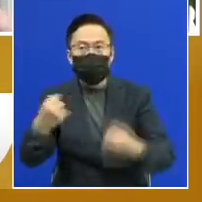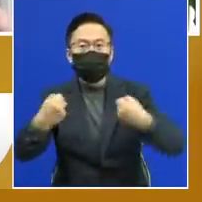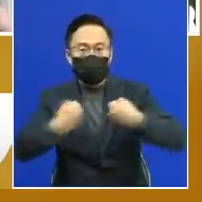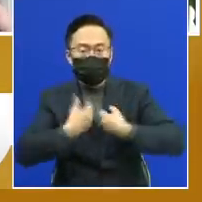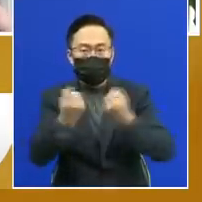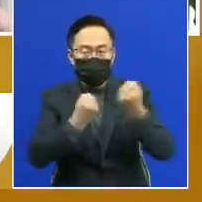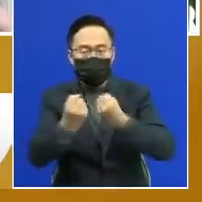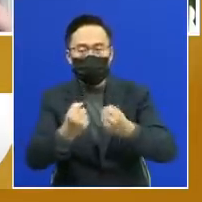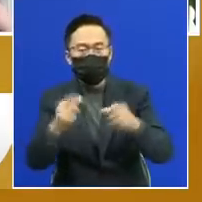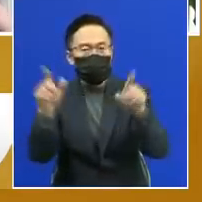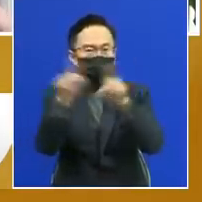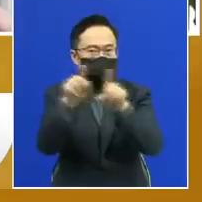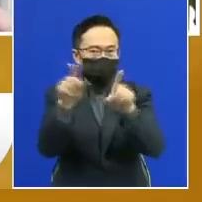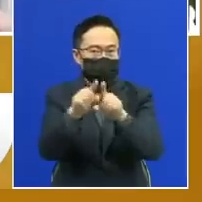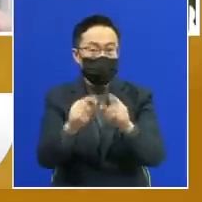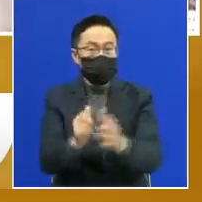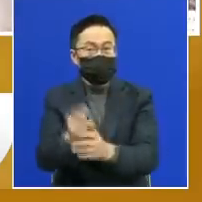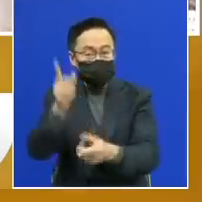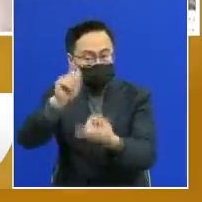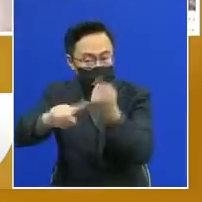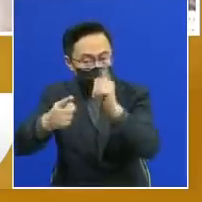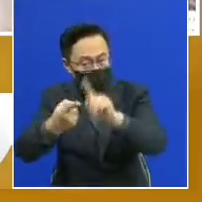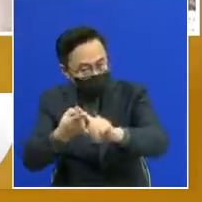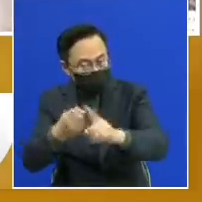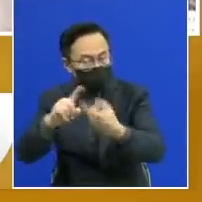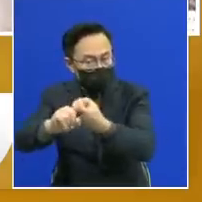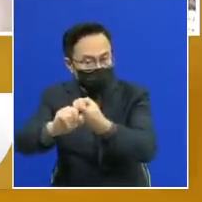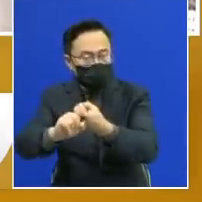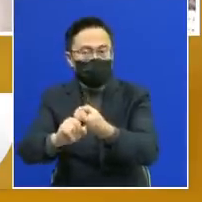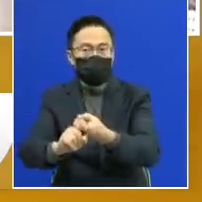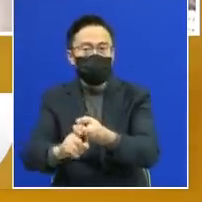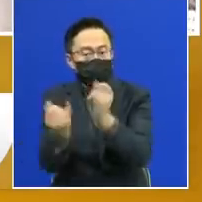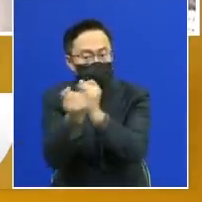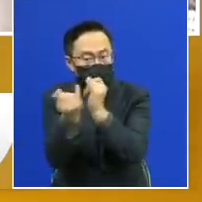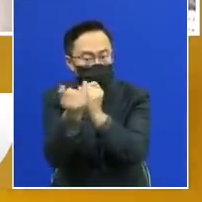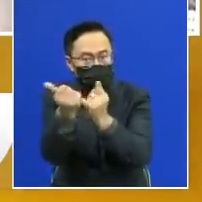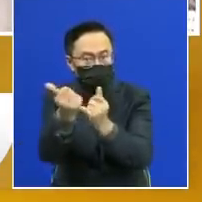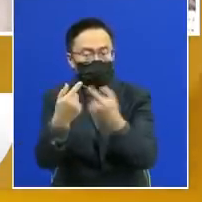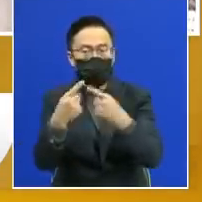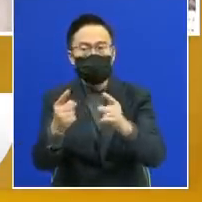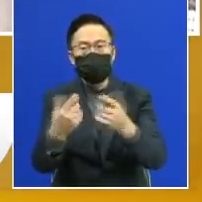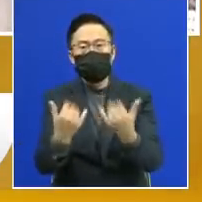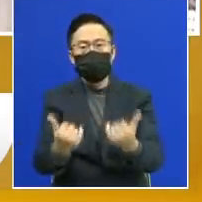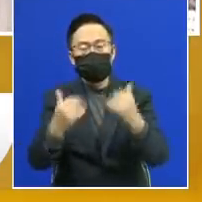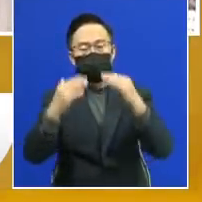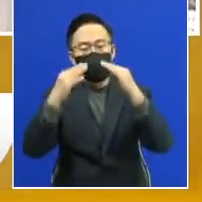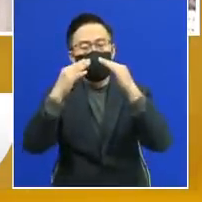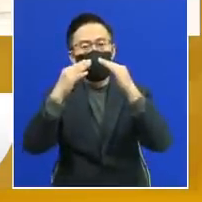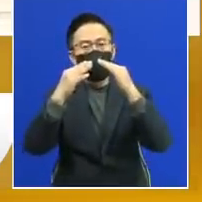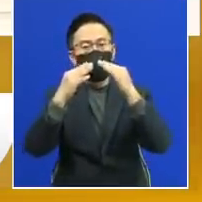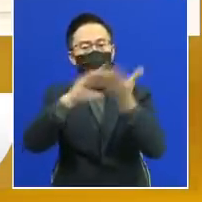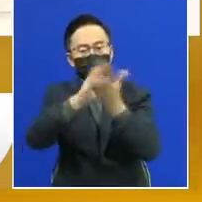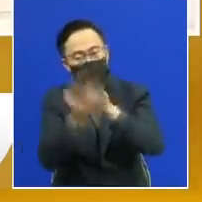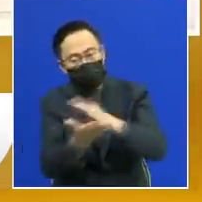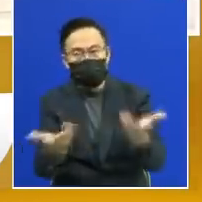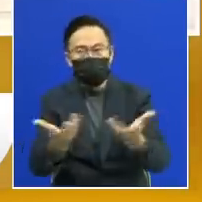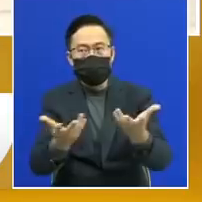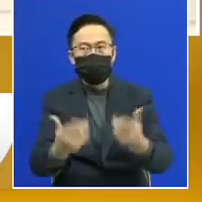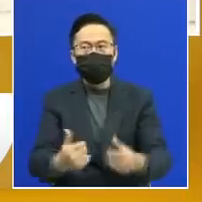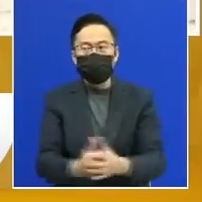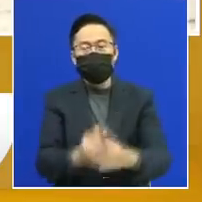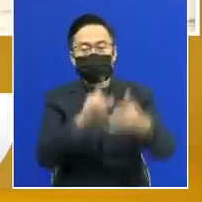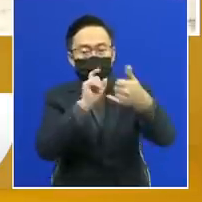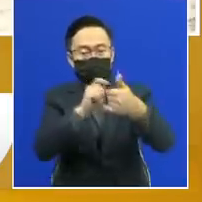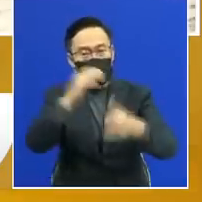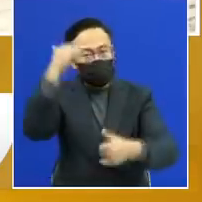แหละดูปฏิกิริยาเปลี่ยนไปทั้งๆที่เคยเป็นเพื่อนบ้านกันมาก่อนเพราะฉะนั้นมาฟังมุมตำรวจกันบ้างตำรวจเนี่ยเป็นคนกล